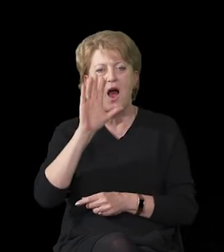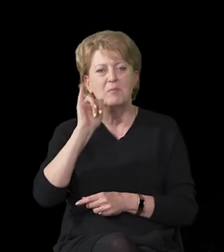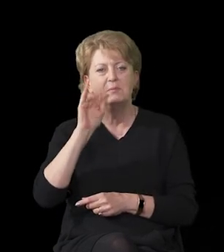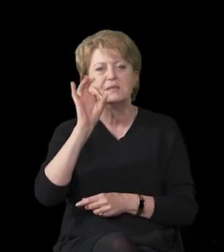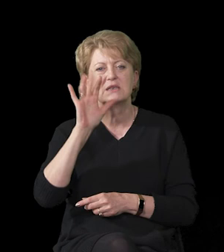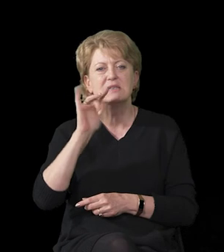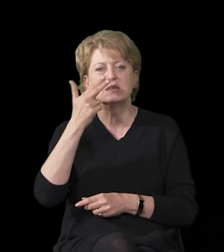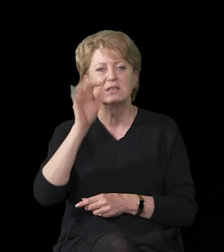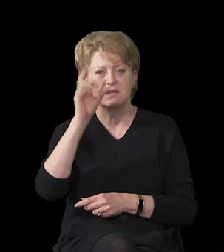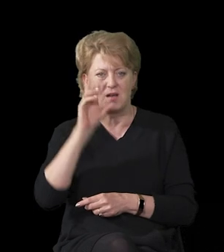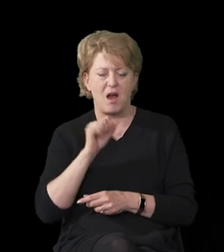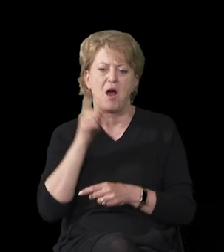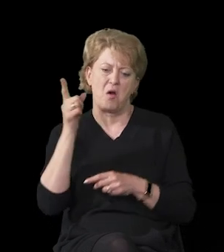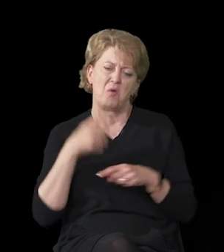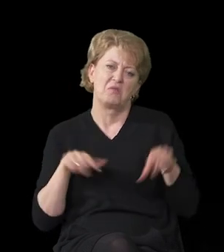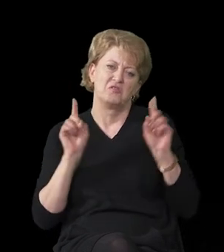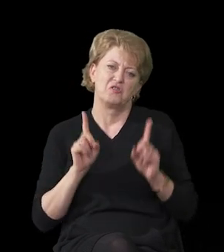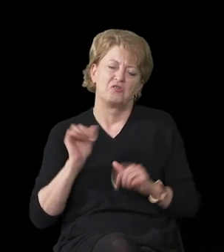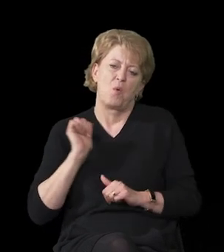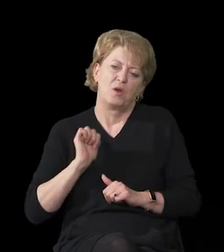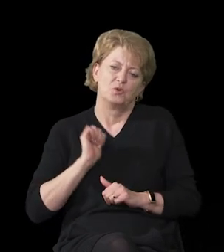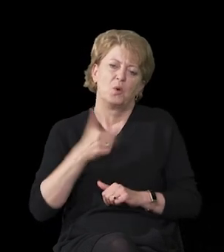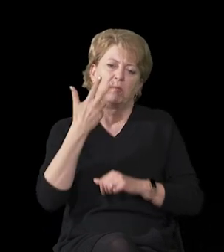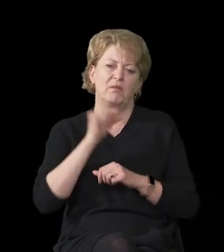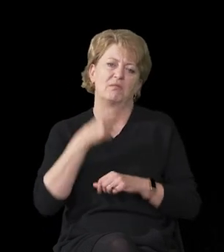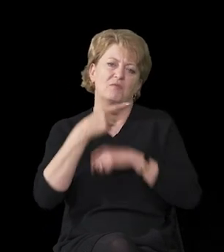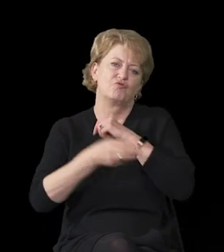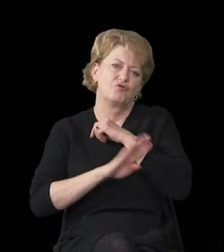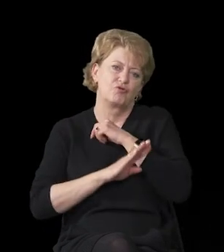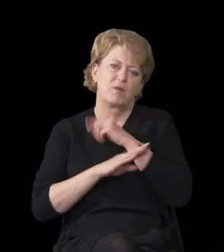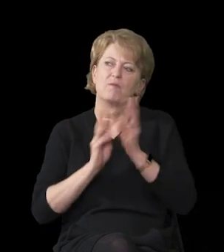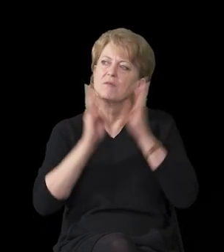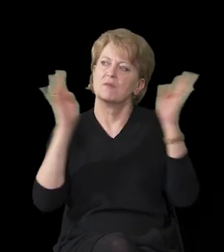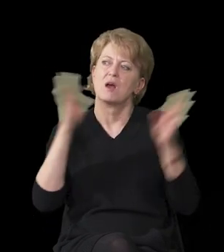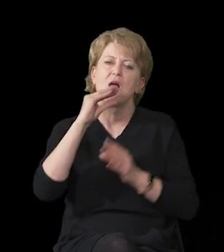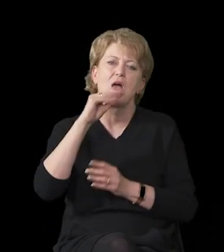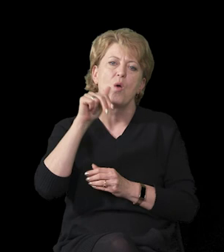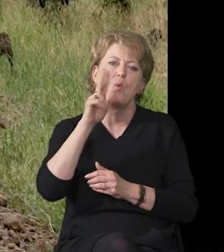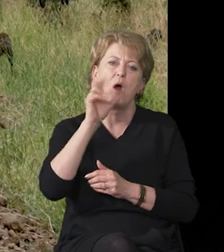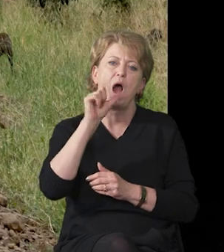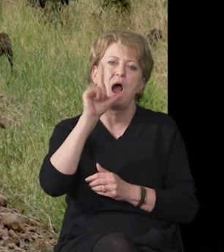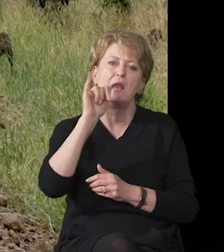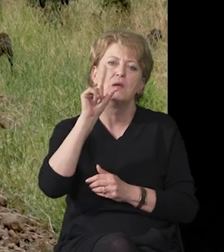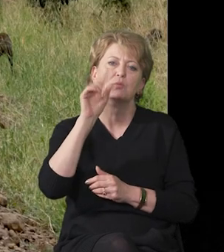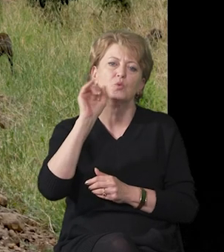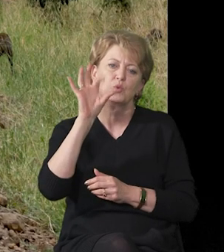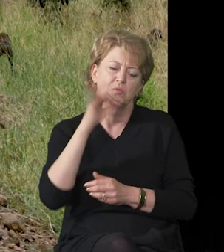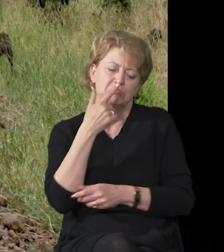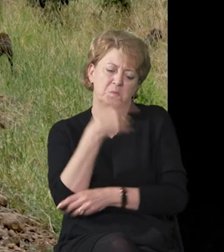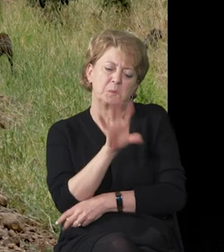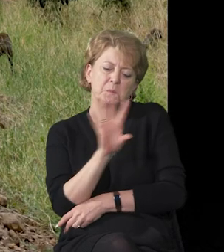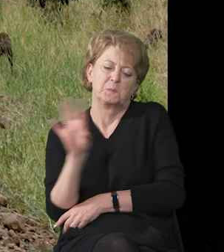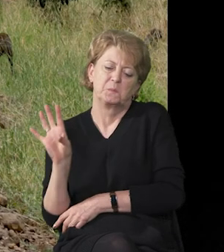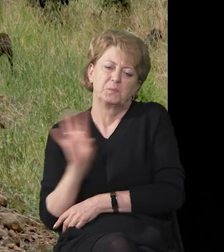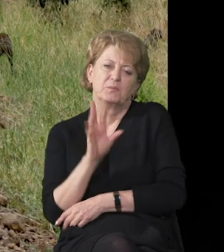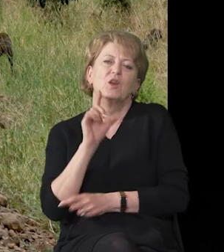dosyć rzadka, siedziała sobie na gałęziach eukaliptusa i obserwowała to, co się dzieje. A